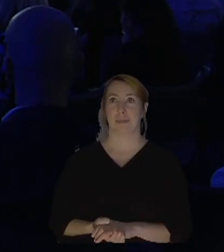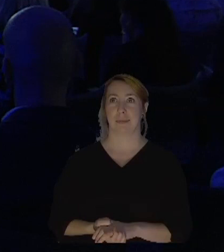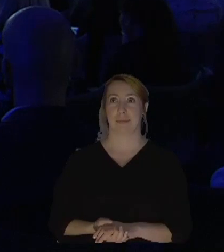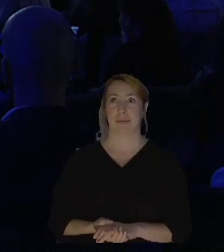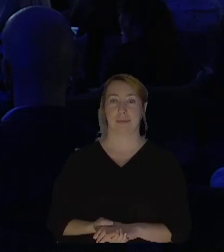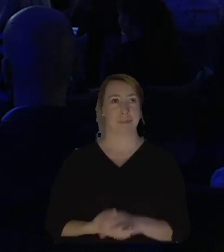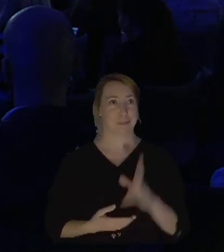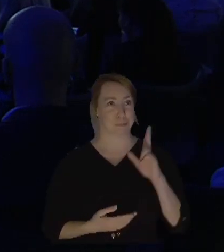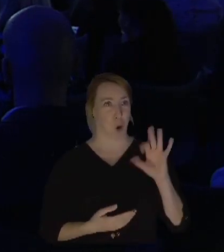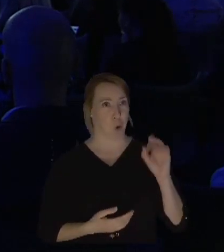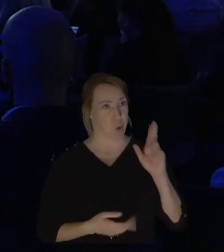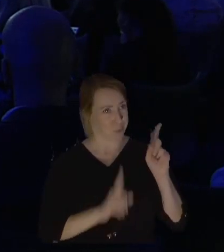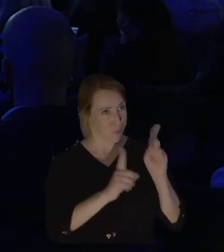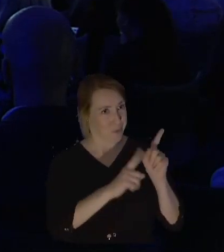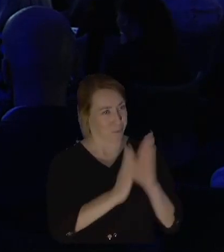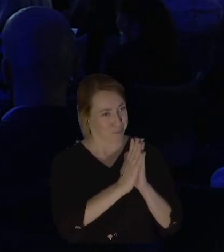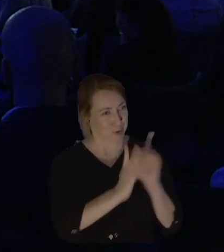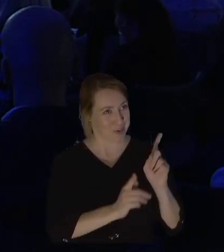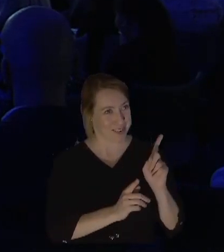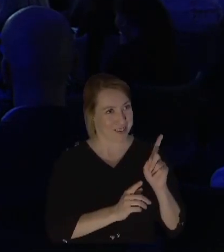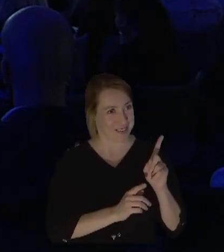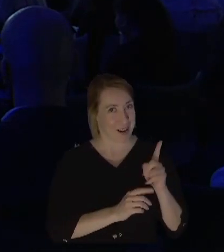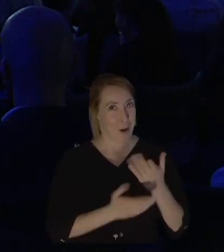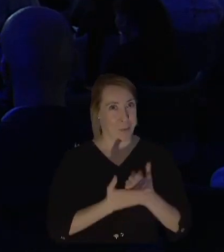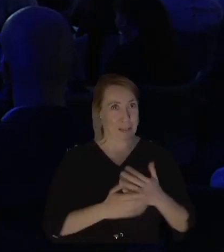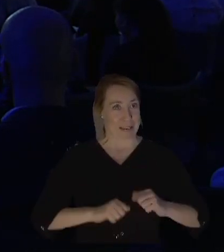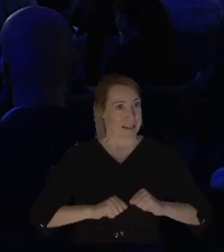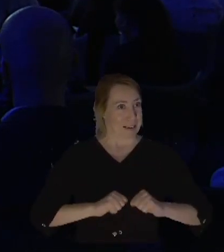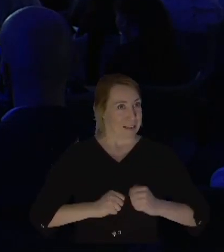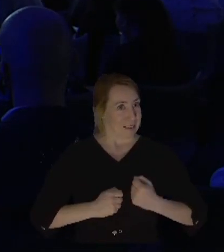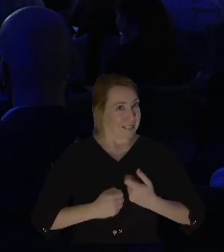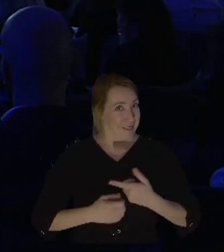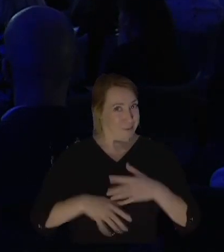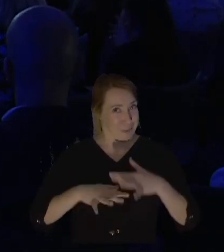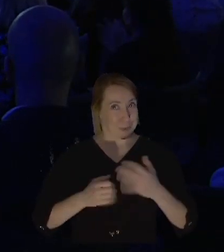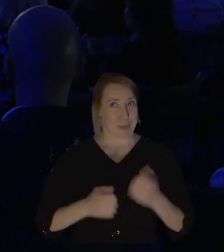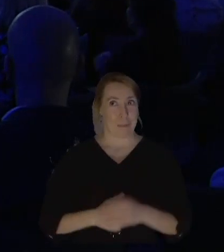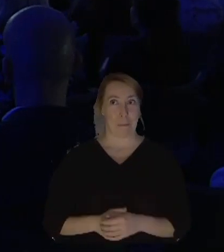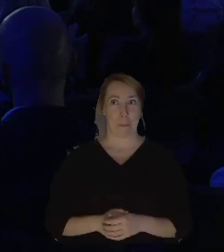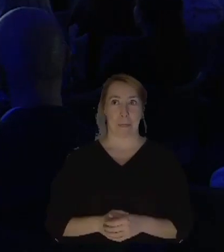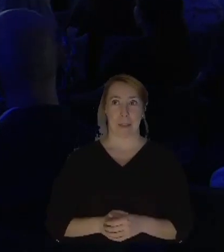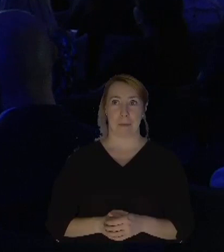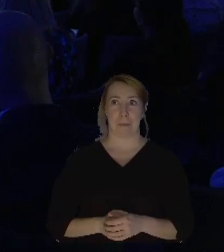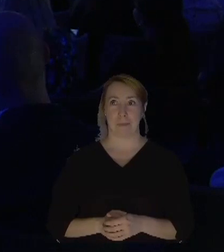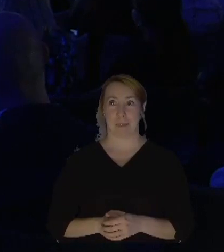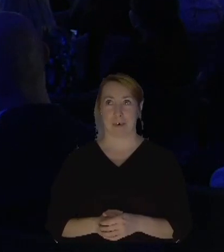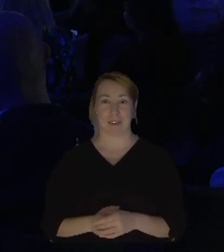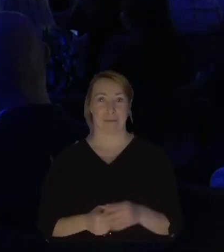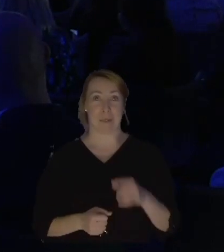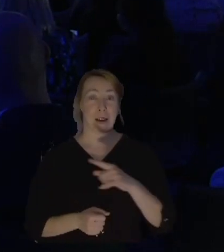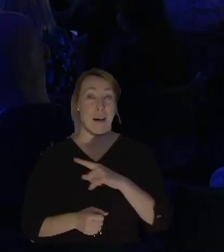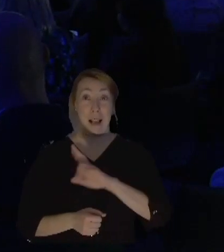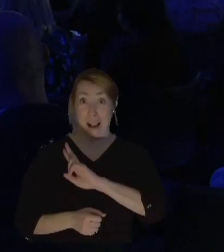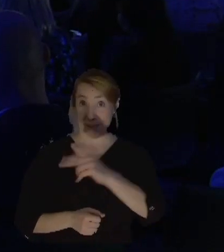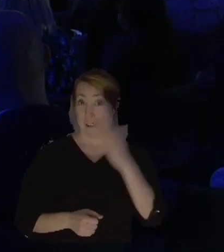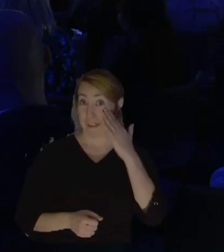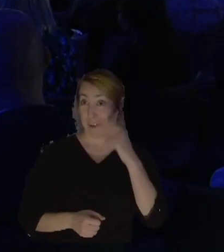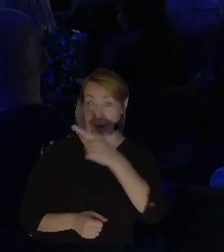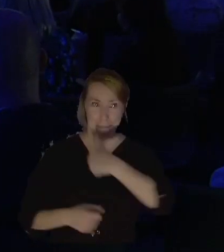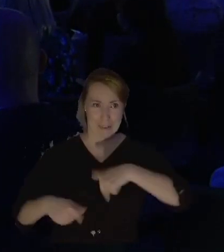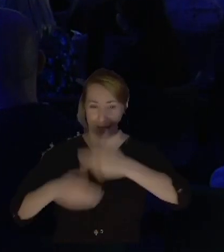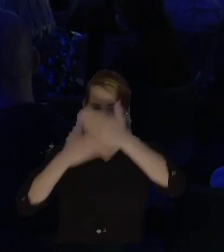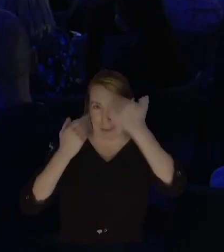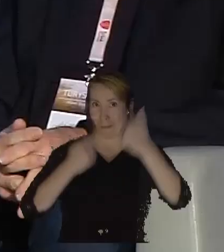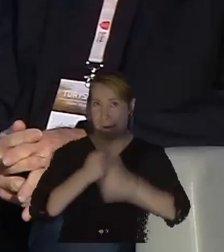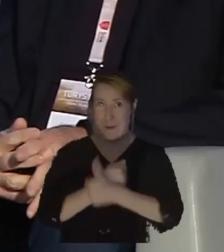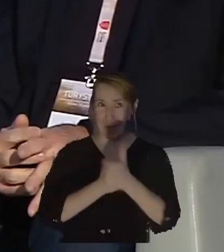Kokosz, proszę cię. Napięcie i tak już jest duże. Czy tu wszyscy wiedzą, że my nie wiedzieliśmy, co tu się będzie działo? Nie, o to